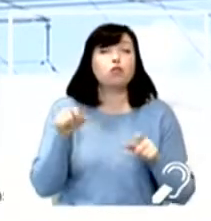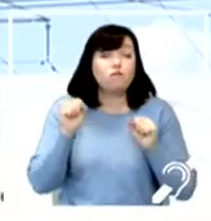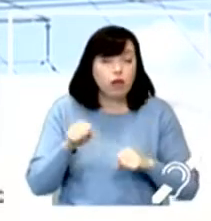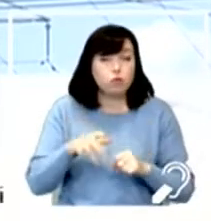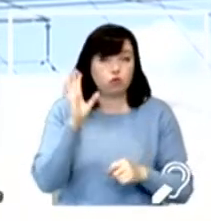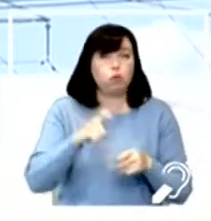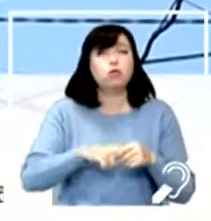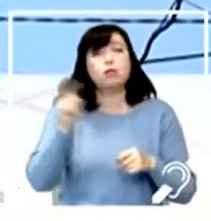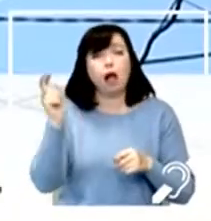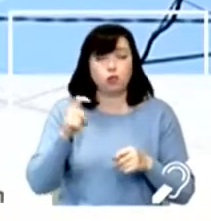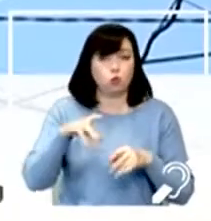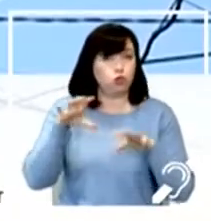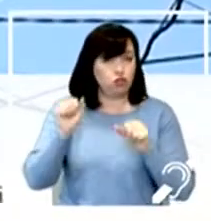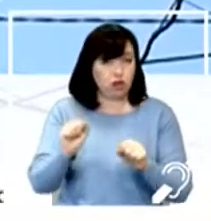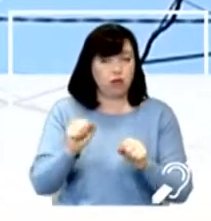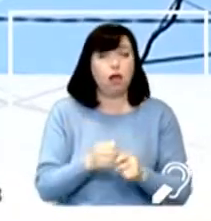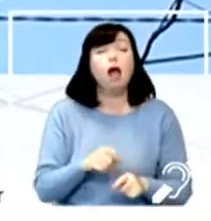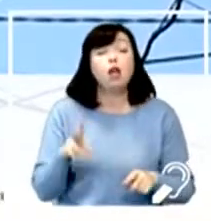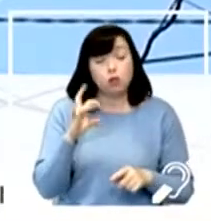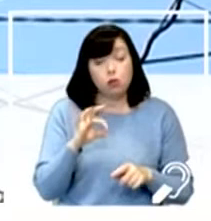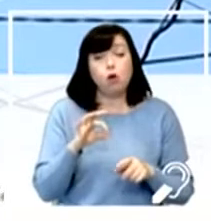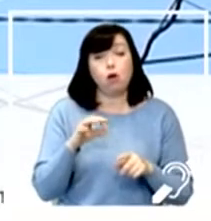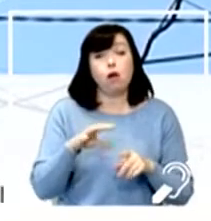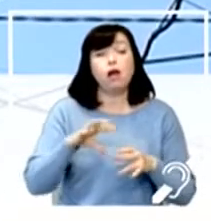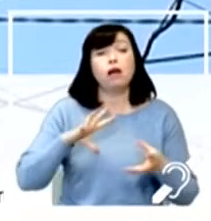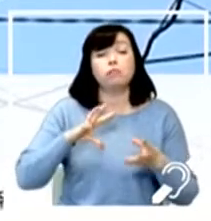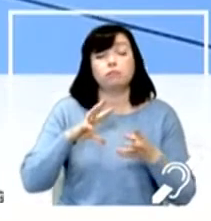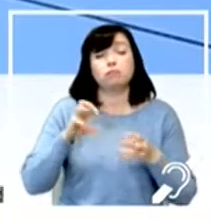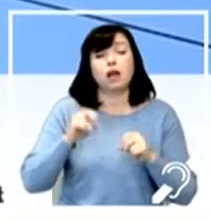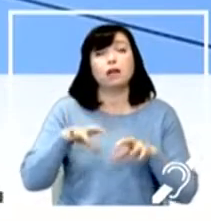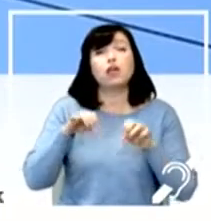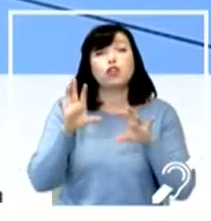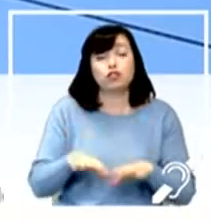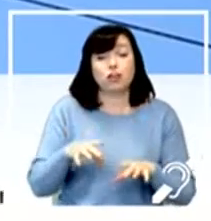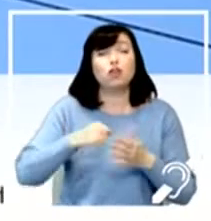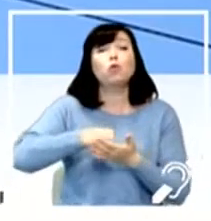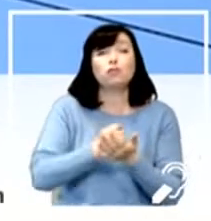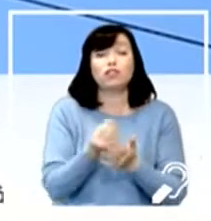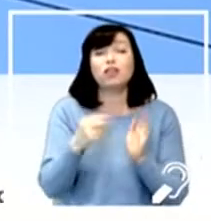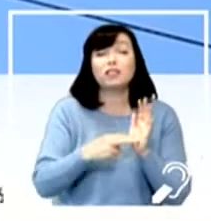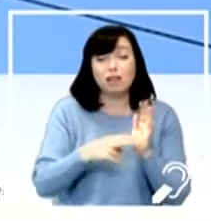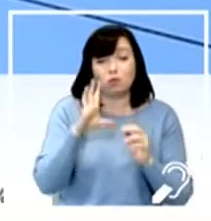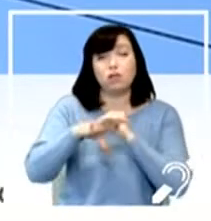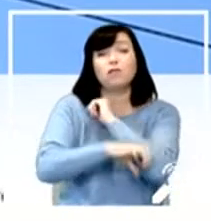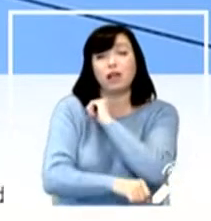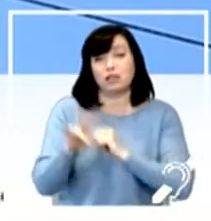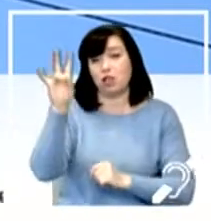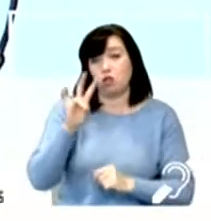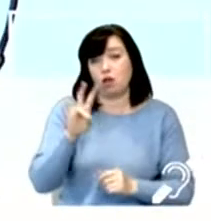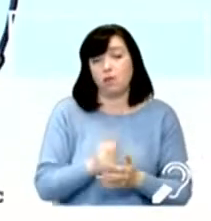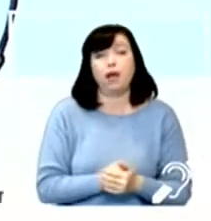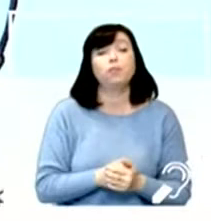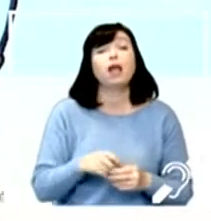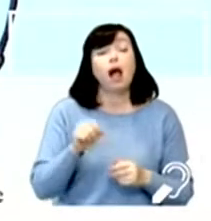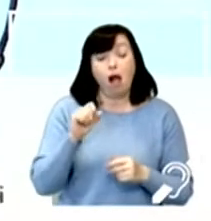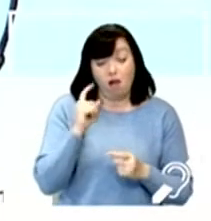unor deconectări. Cu toate acestea, decizia privind eventualele ajustări va fi luată la sfârșitul lunii noiembrie. În prezent,